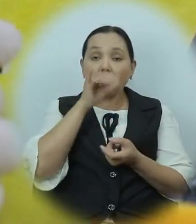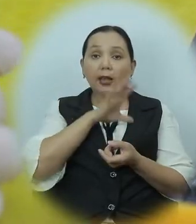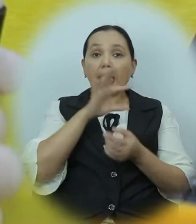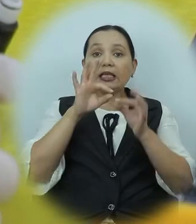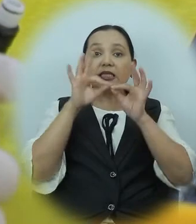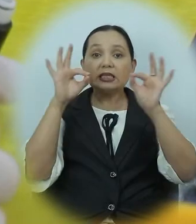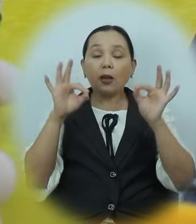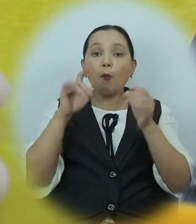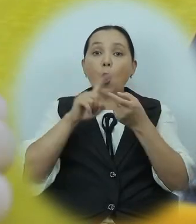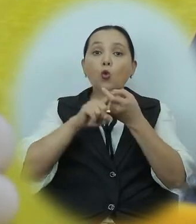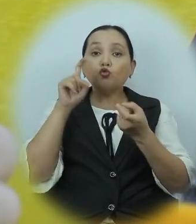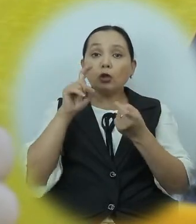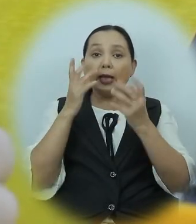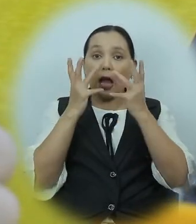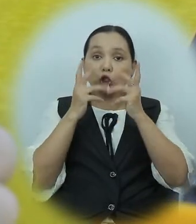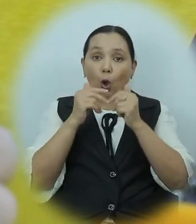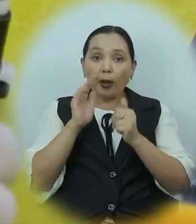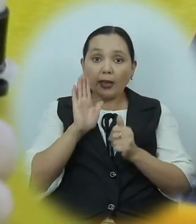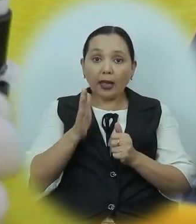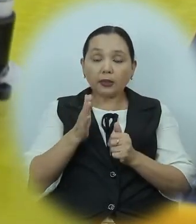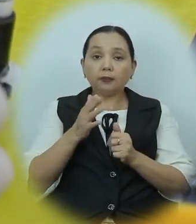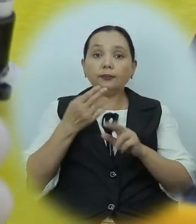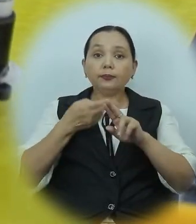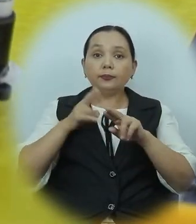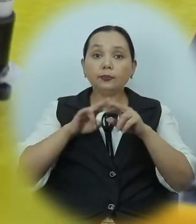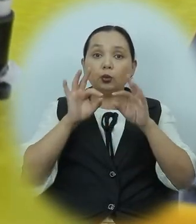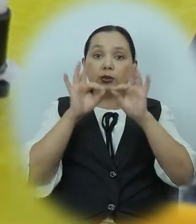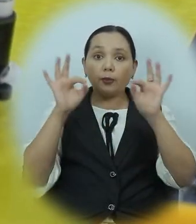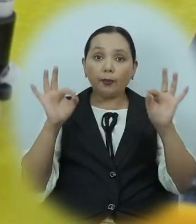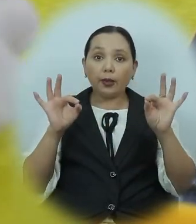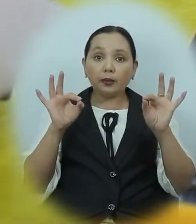sim uzilgan hisoblanadi. Bu simni